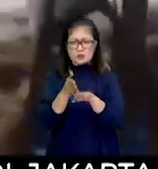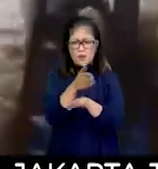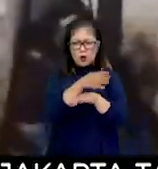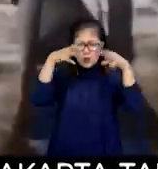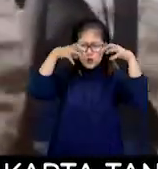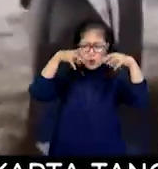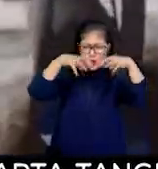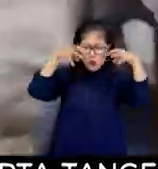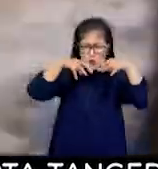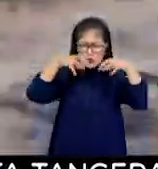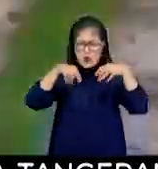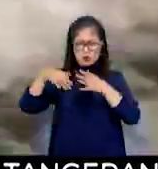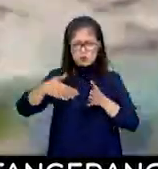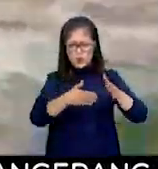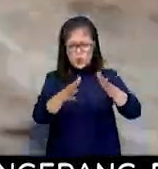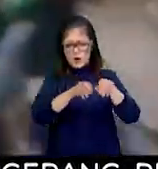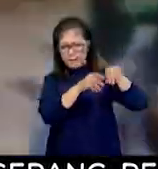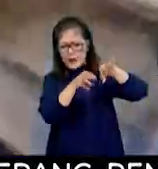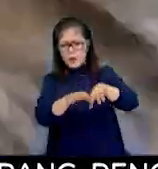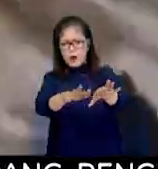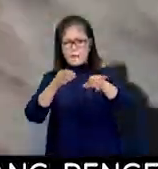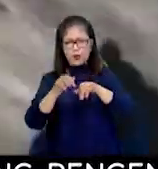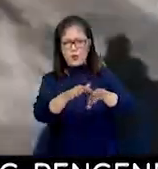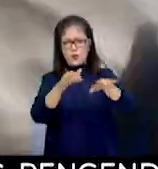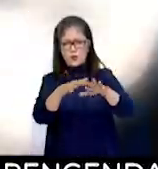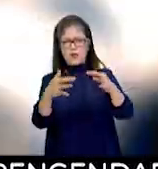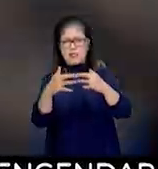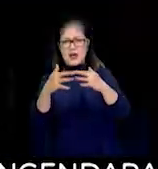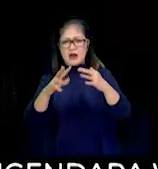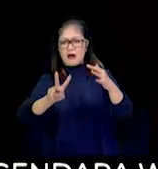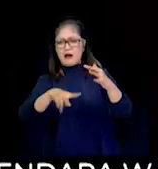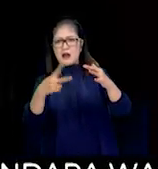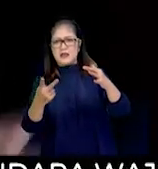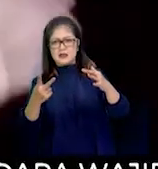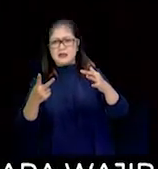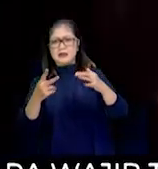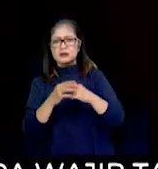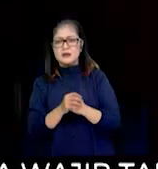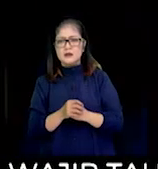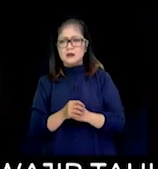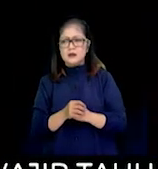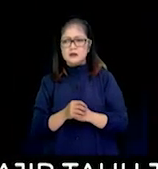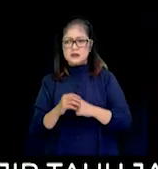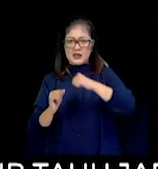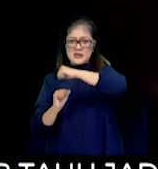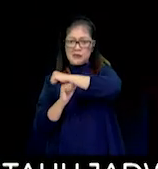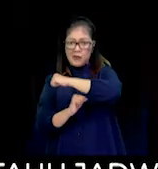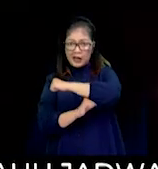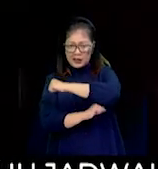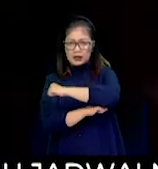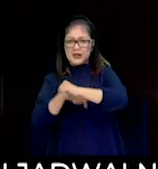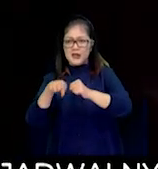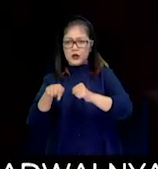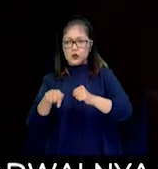kawasan hulu sungai, dipicu alih fungsi lahan di hulu sungai. Kaki. Namun jembatan ini